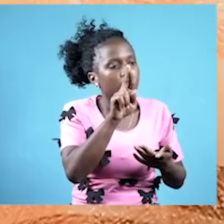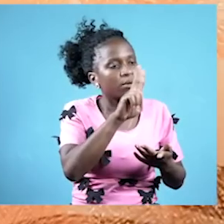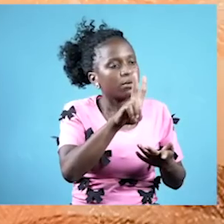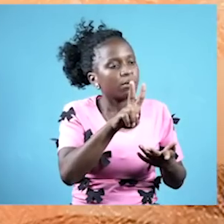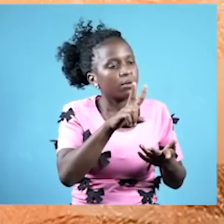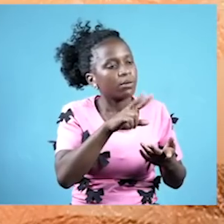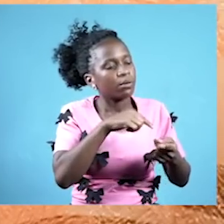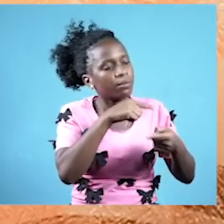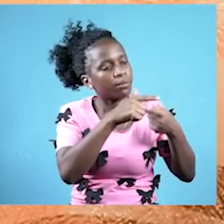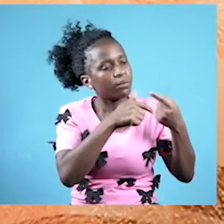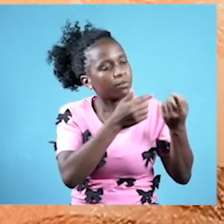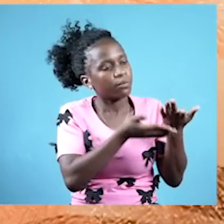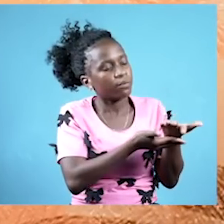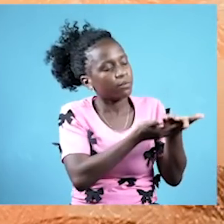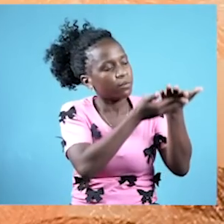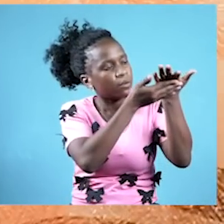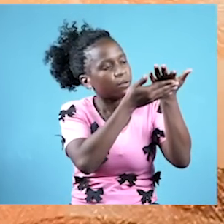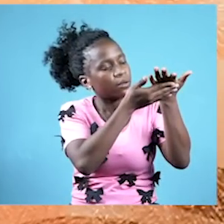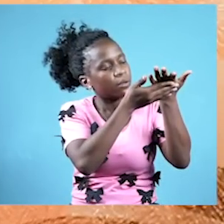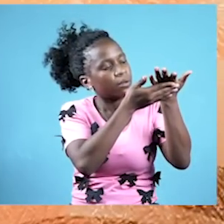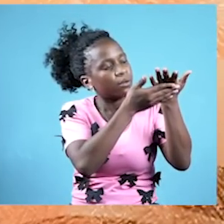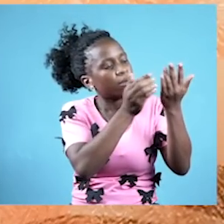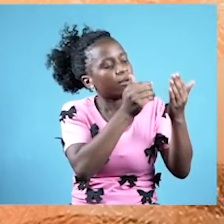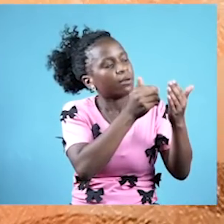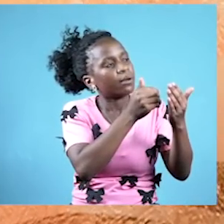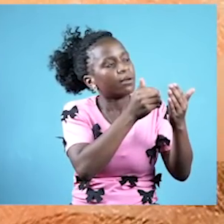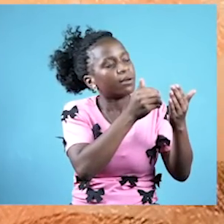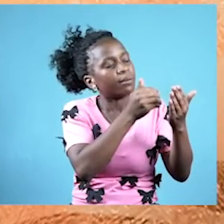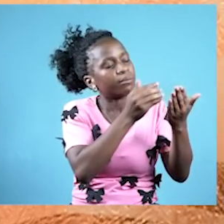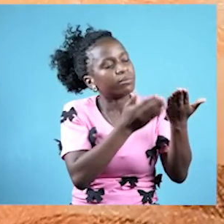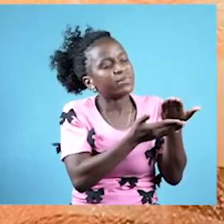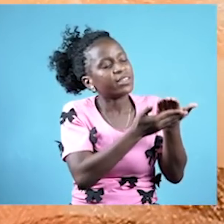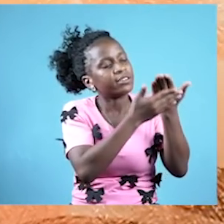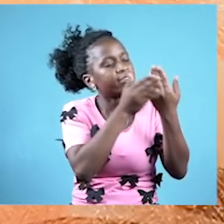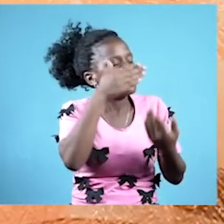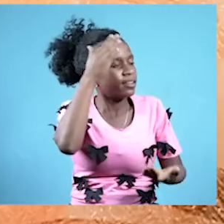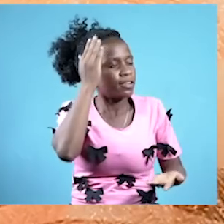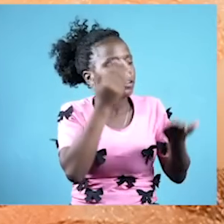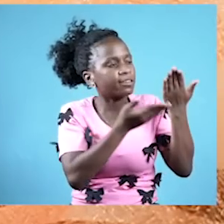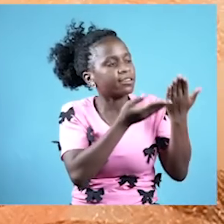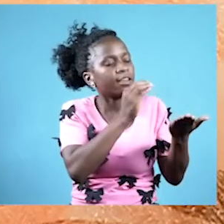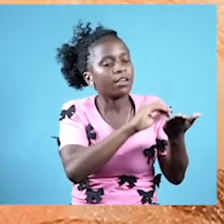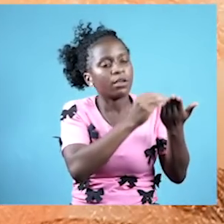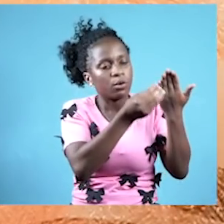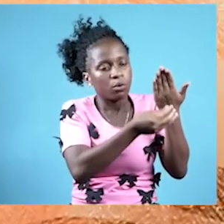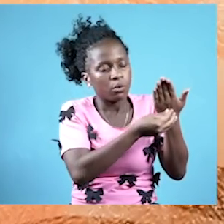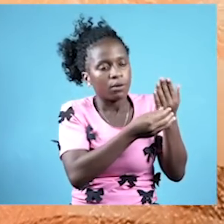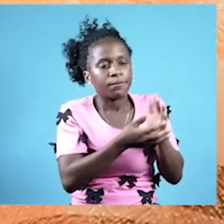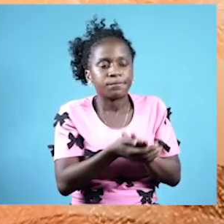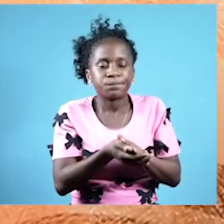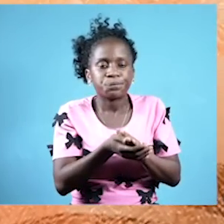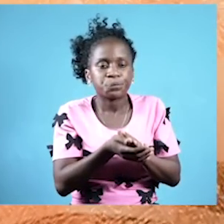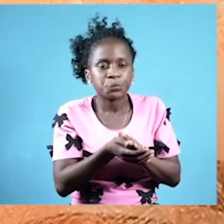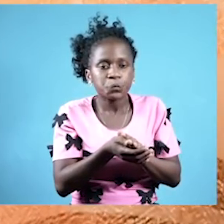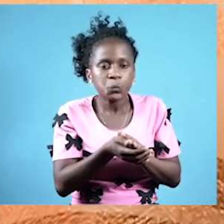vya ukimwi. Mlikuwa mnaisaidia serikali kwa takriban kiasi gani cha fedha kuagiza dawa kutoka nje?